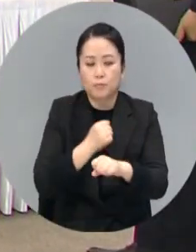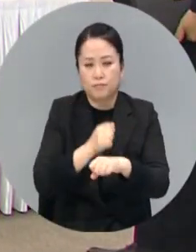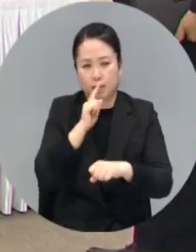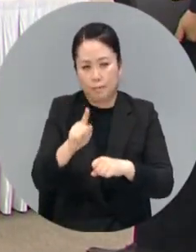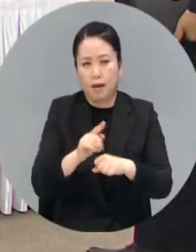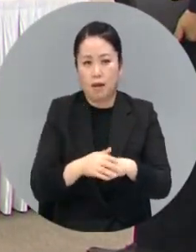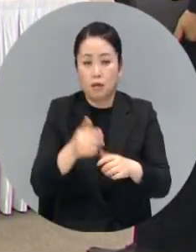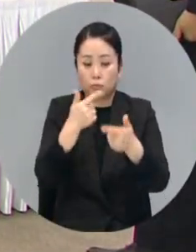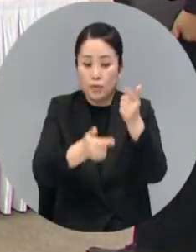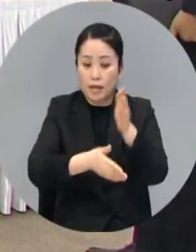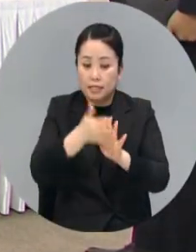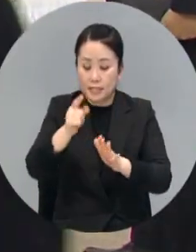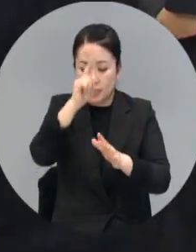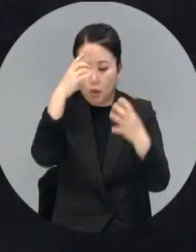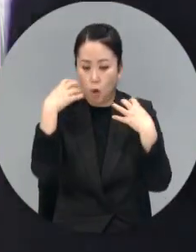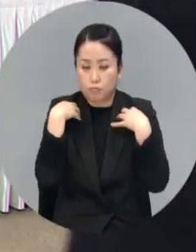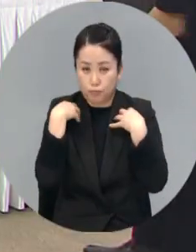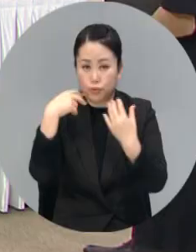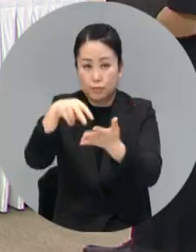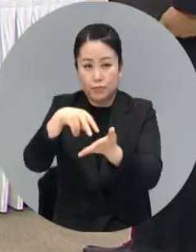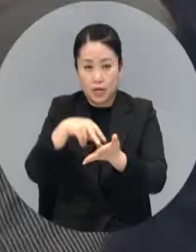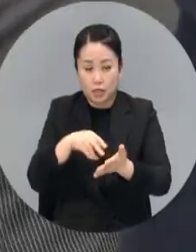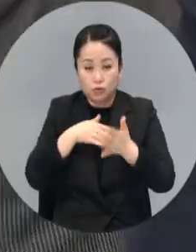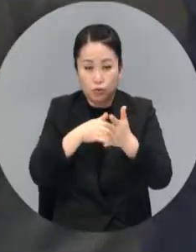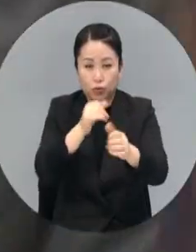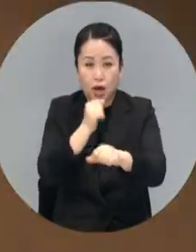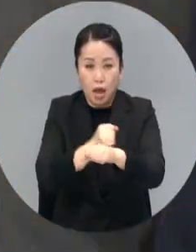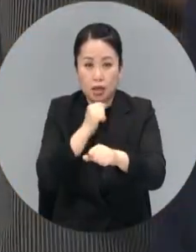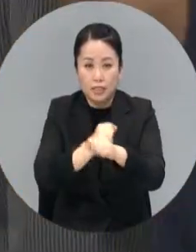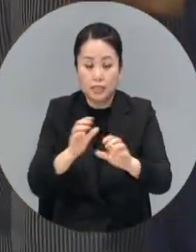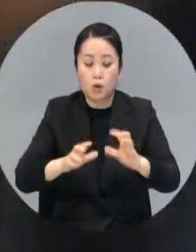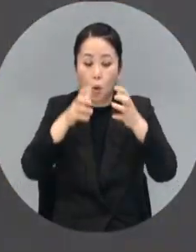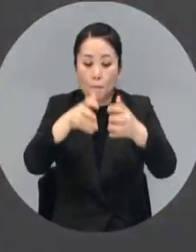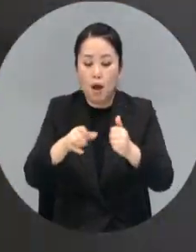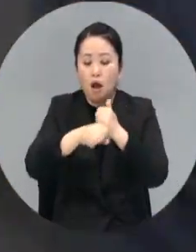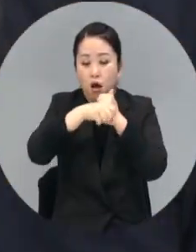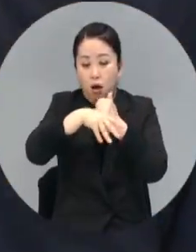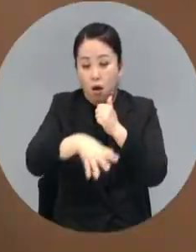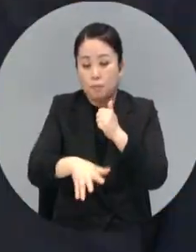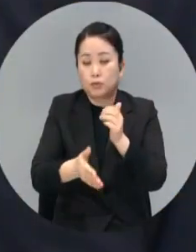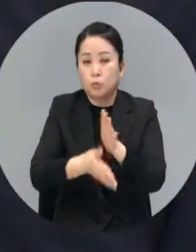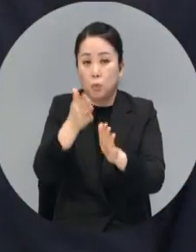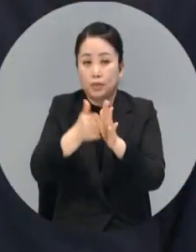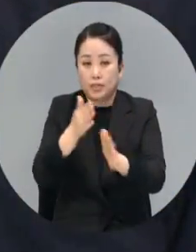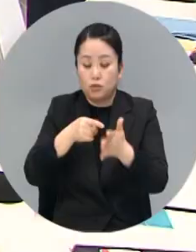부산시는 정부 차원에서 추진하는 글로벌 허브도시 조선 특별법 제정을 위해 이번 달